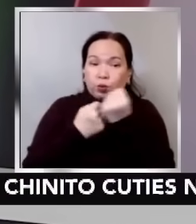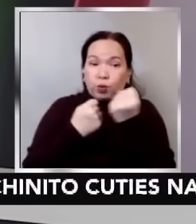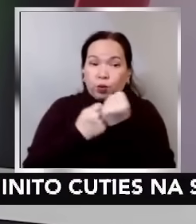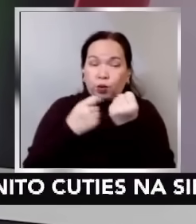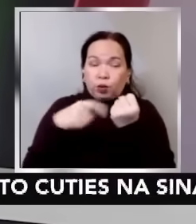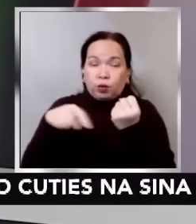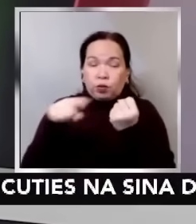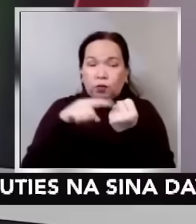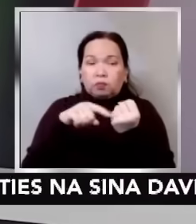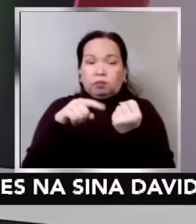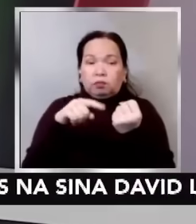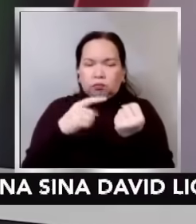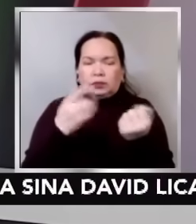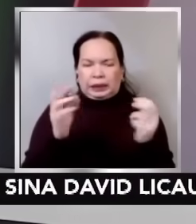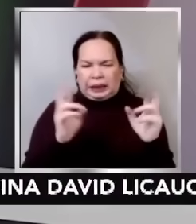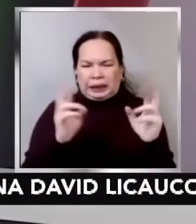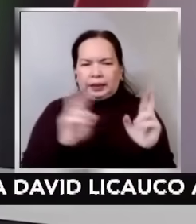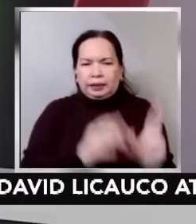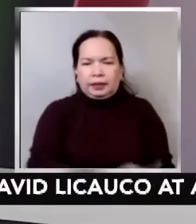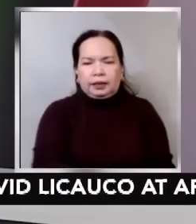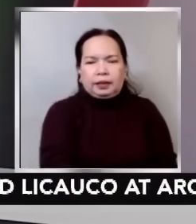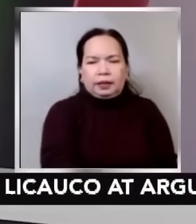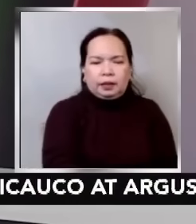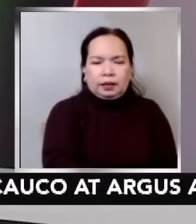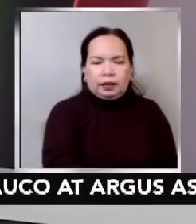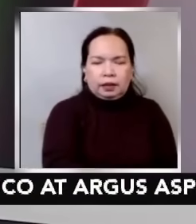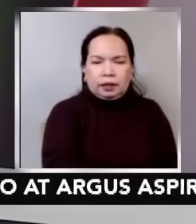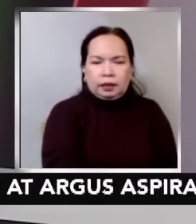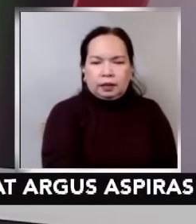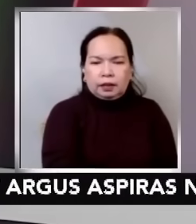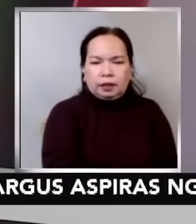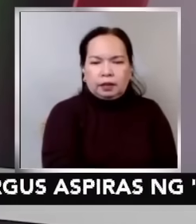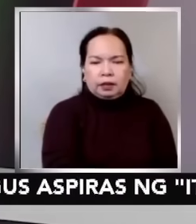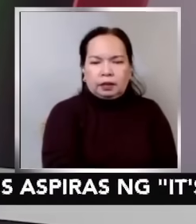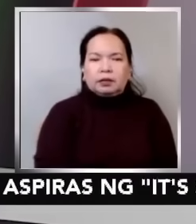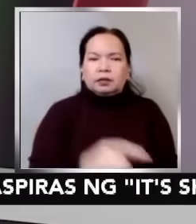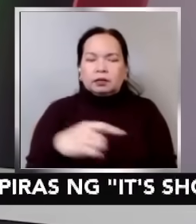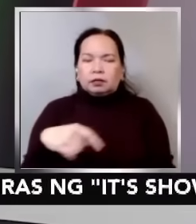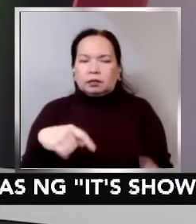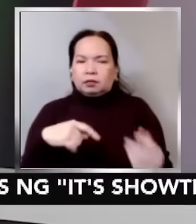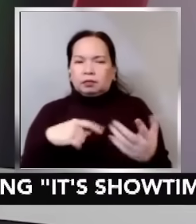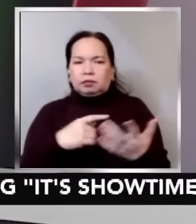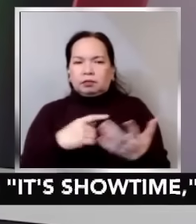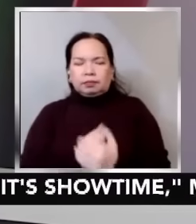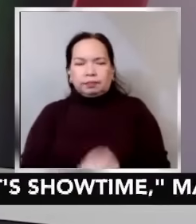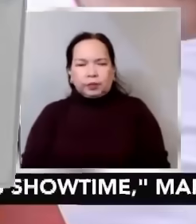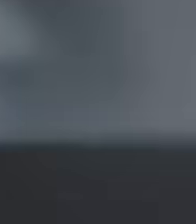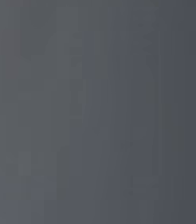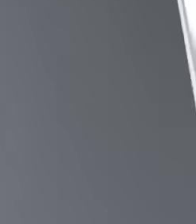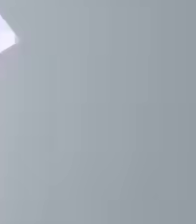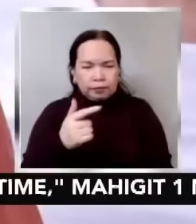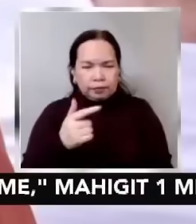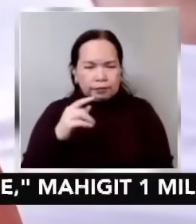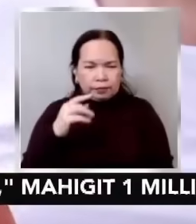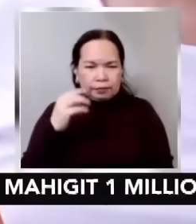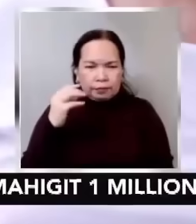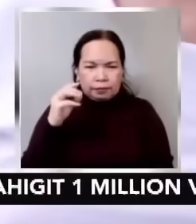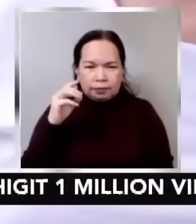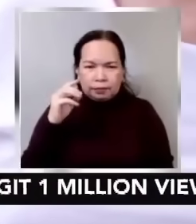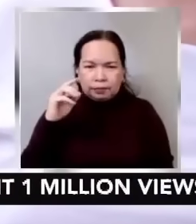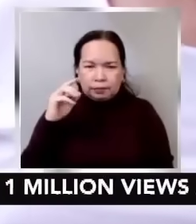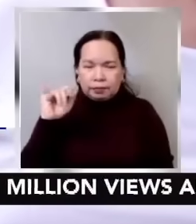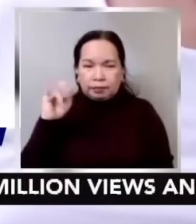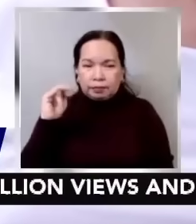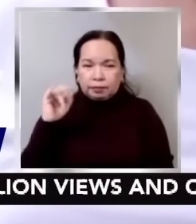sa ipinatutupad nitong spending ban kontra vote buying. Nakatutok si Tina Panganiban Perez. Ang ibang land bank